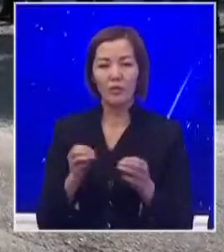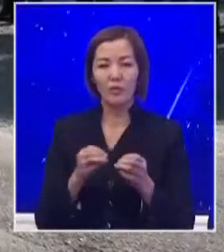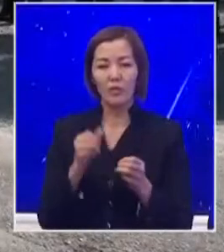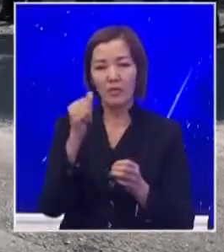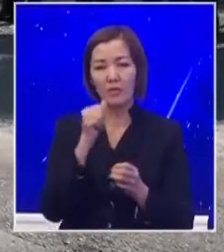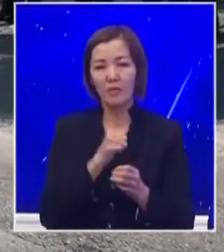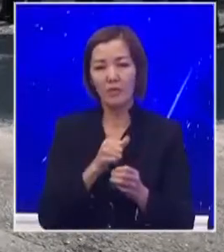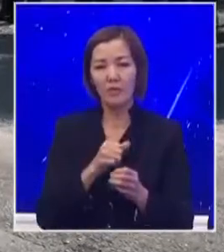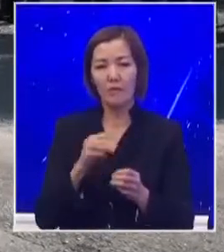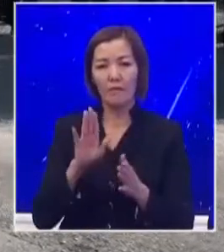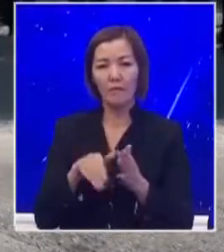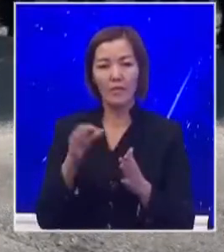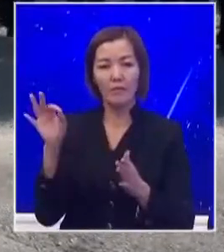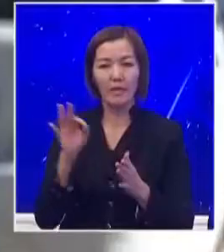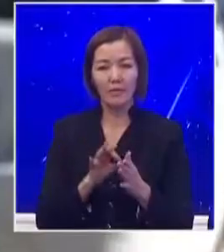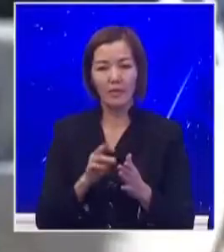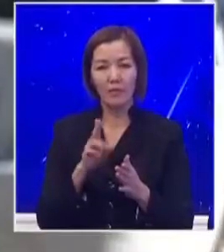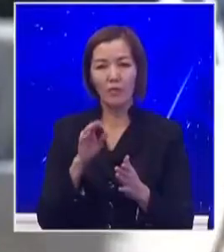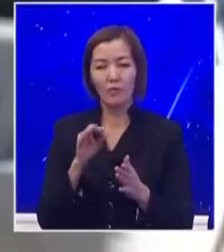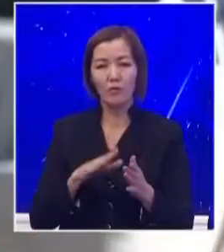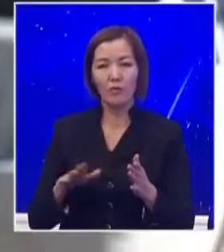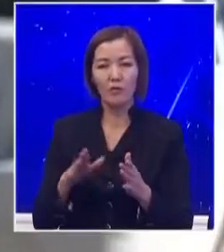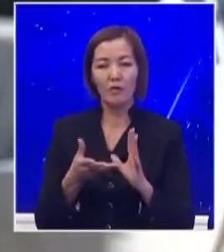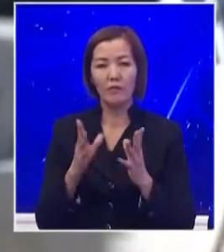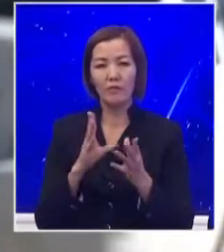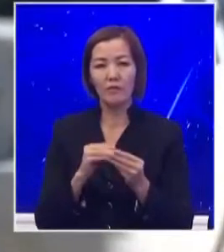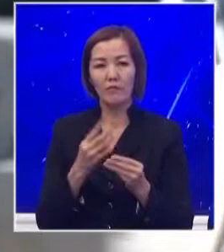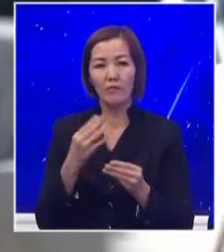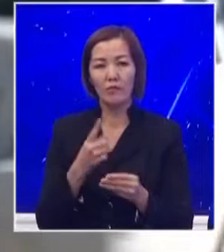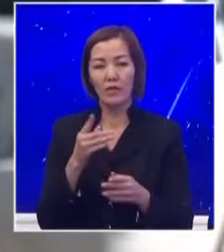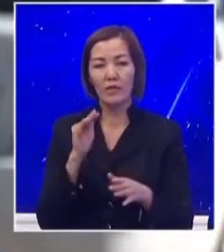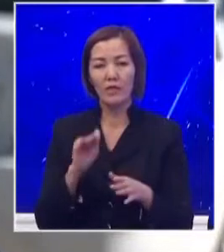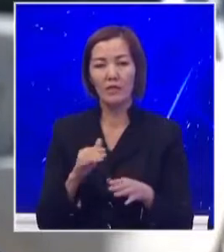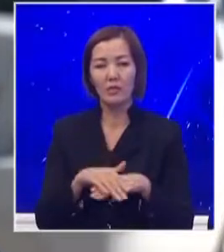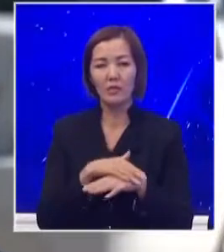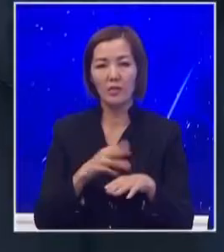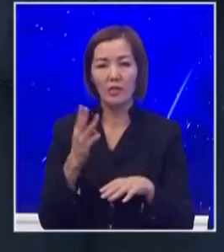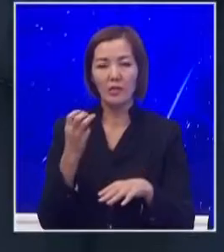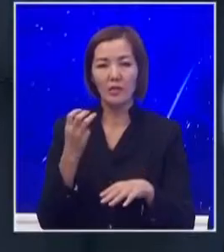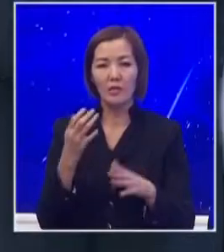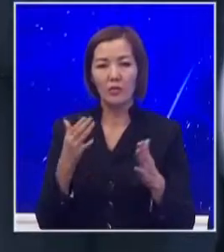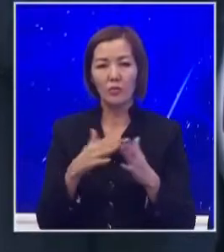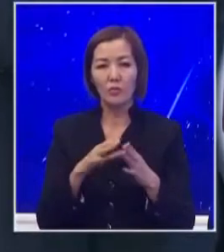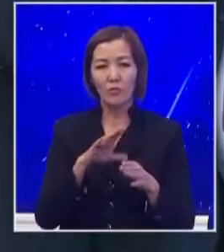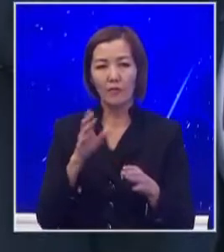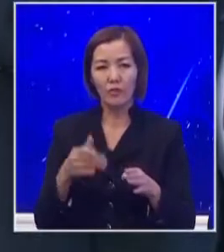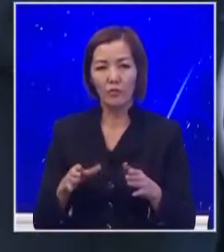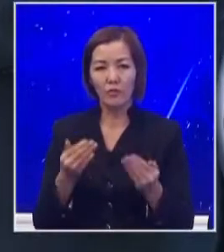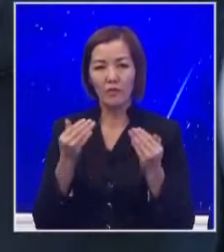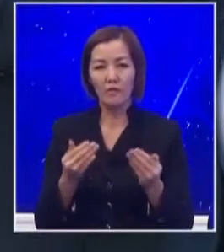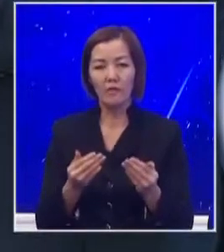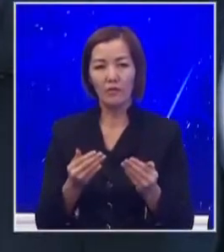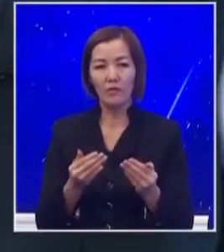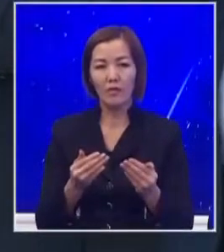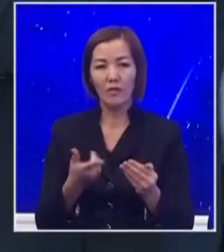месяцев без процентов. Следует отметить, что в Куксузском районе насчитывается 41 323 дымовые трубы. Сегодня